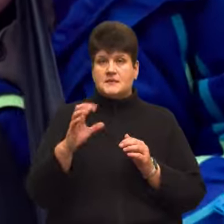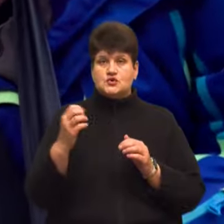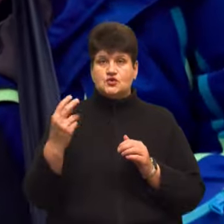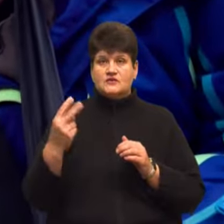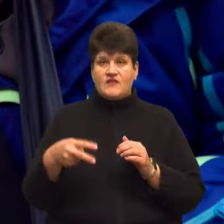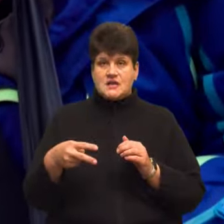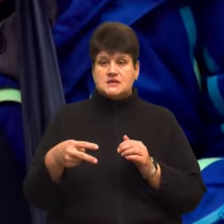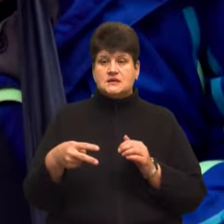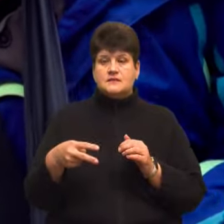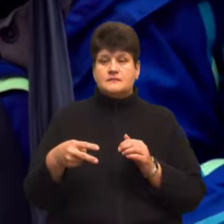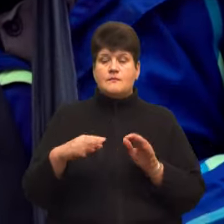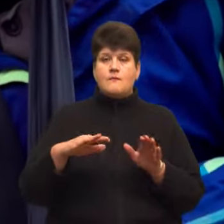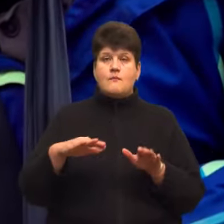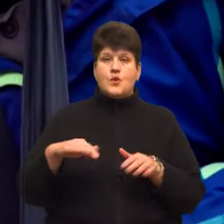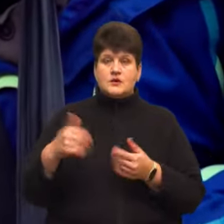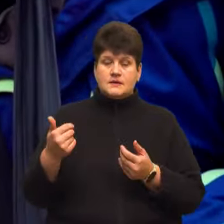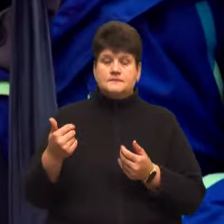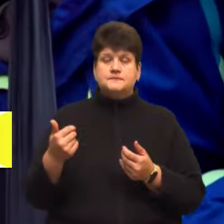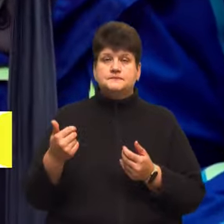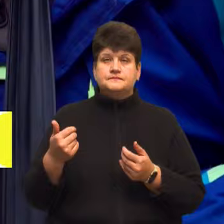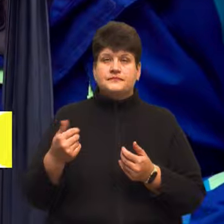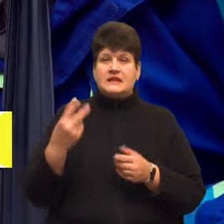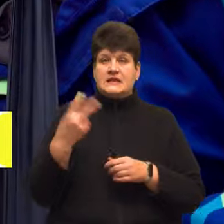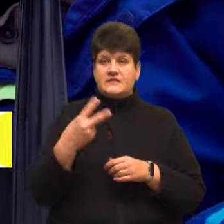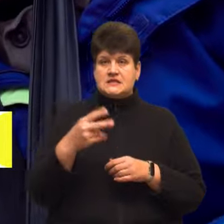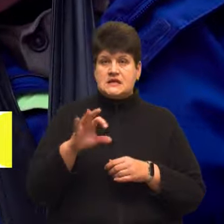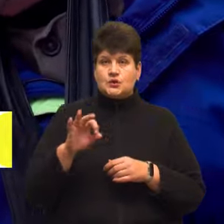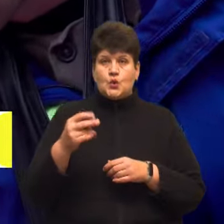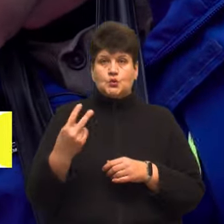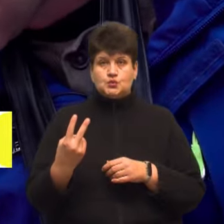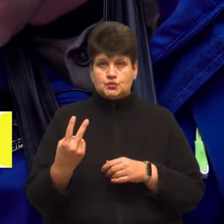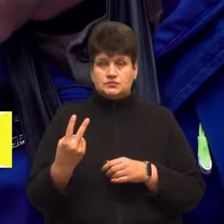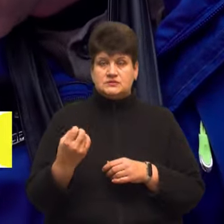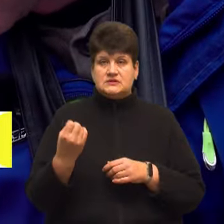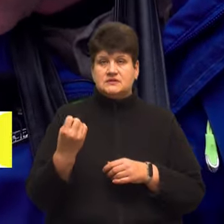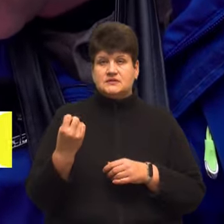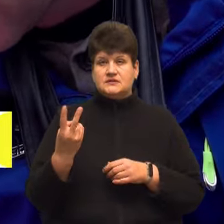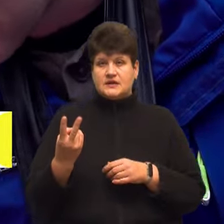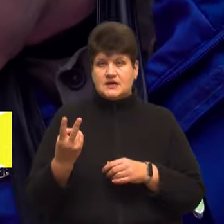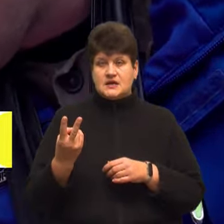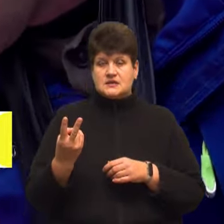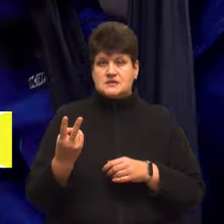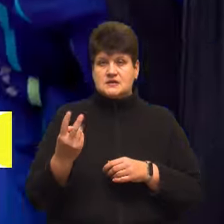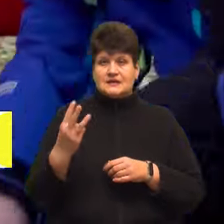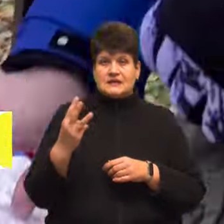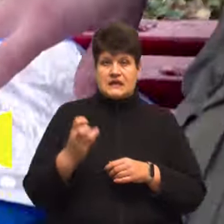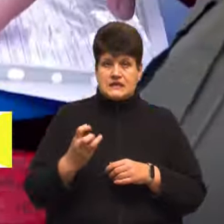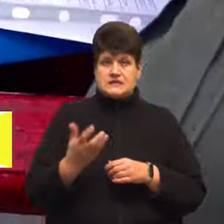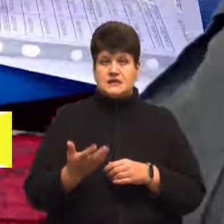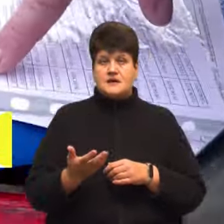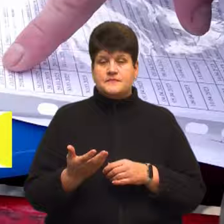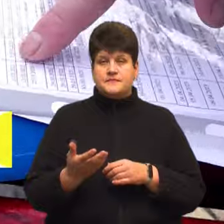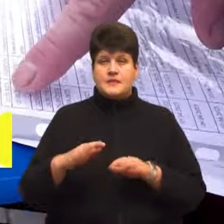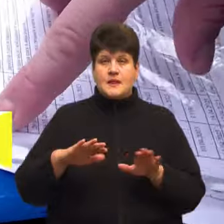50520 потім 20.02 12 300